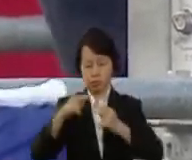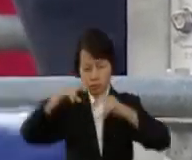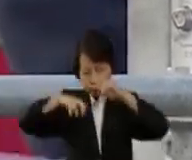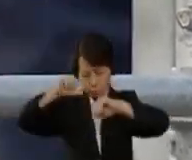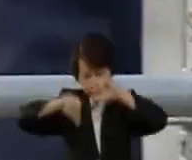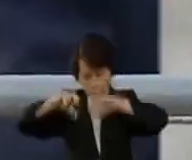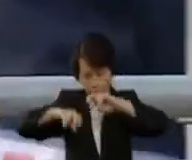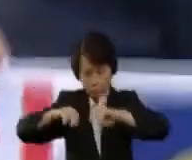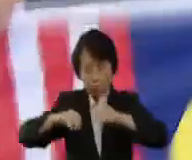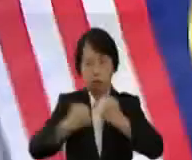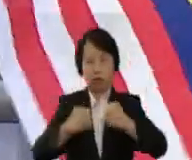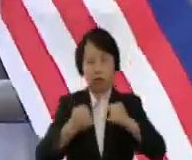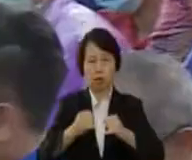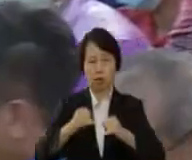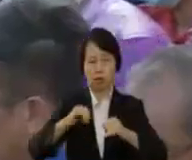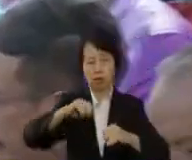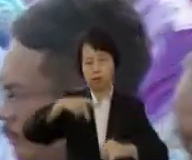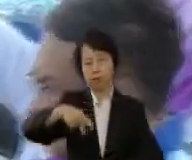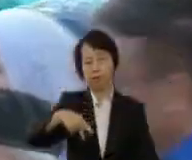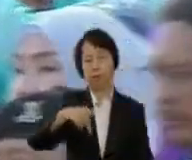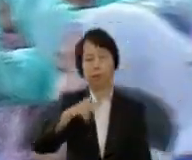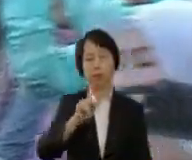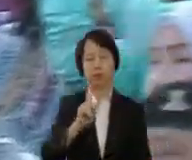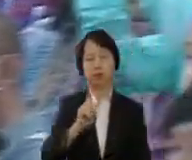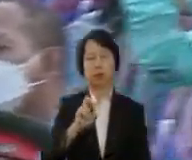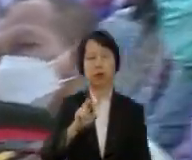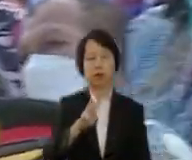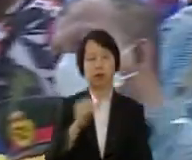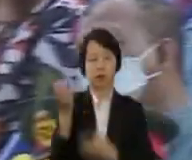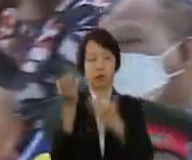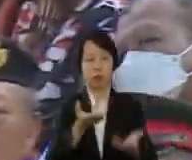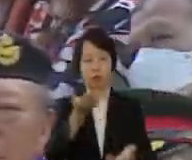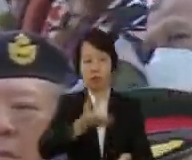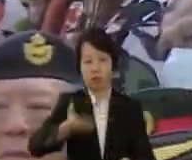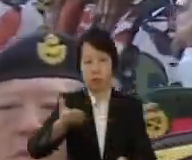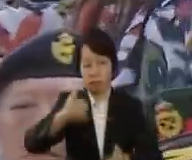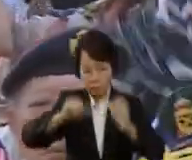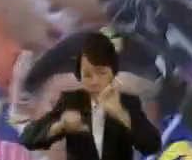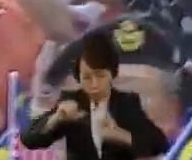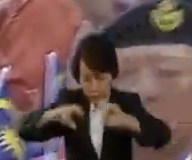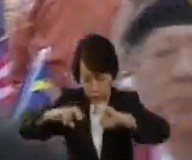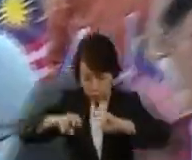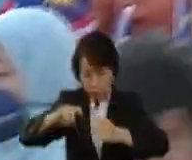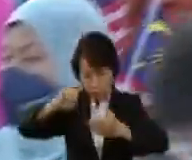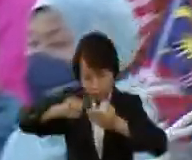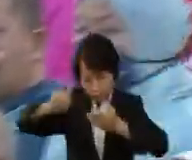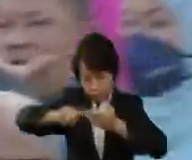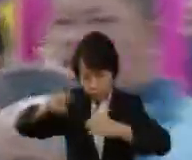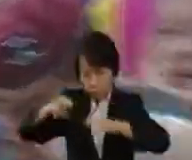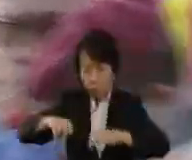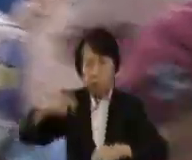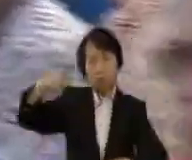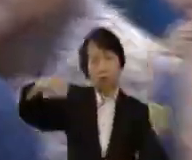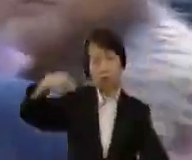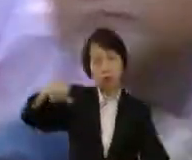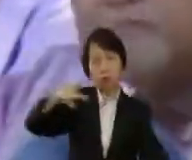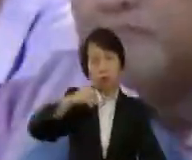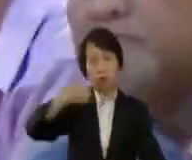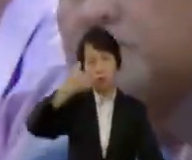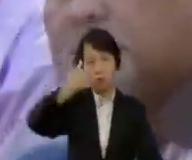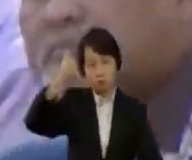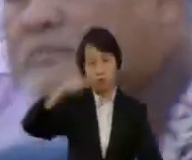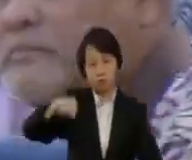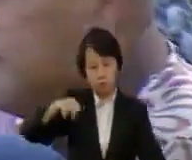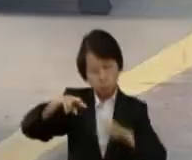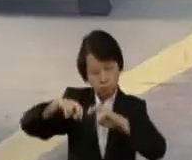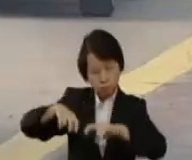forensik Jabatan Siasatan Jenayah PDRM bagi membawa peralatan forensik untuk tugasan siasatan berkualiti dan efektif.